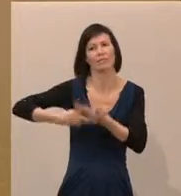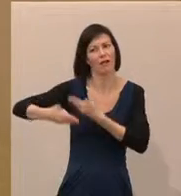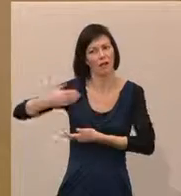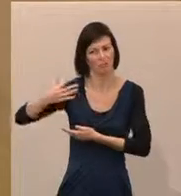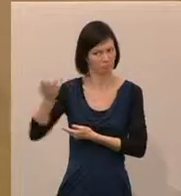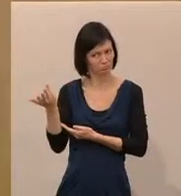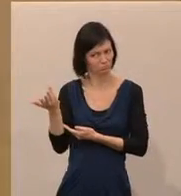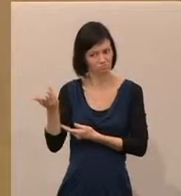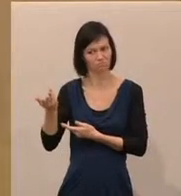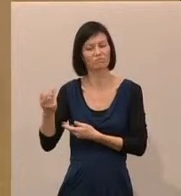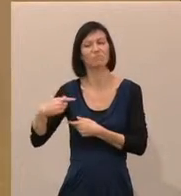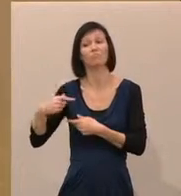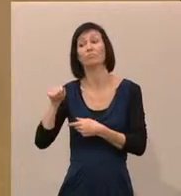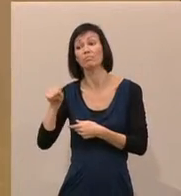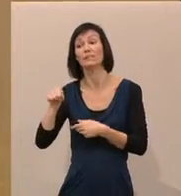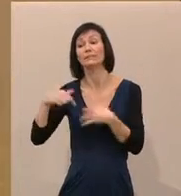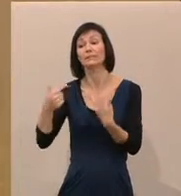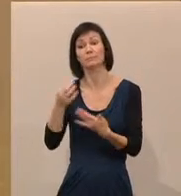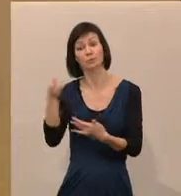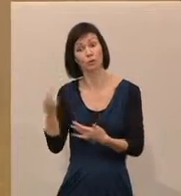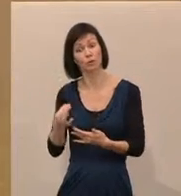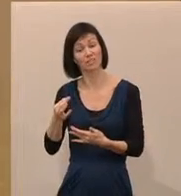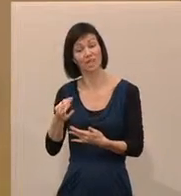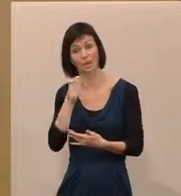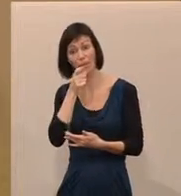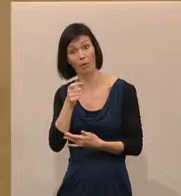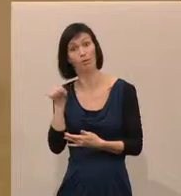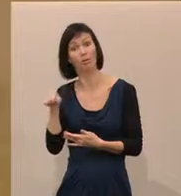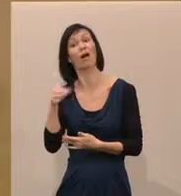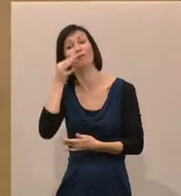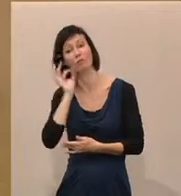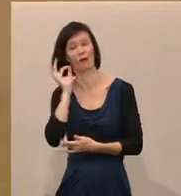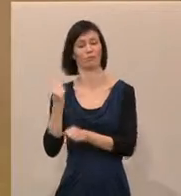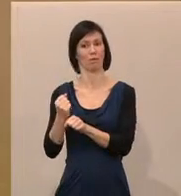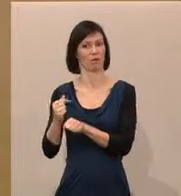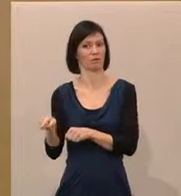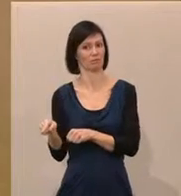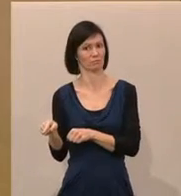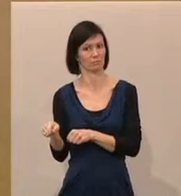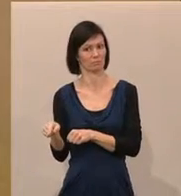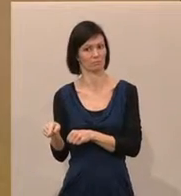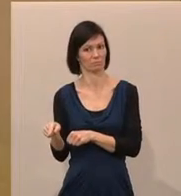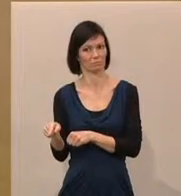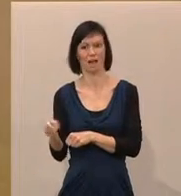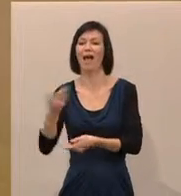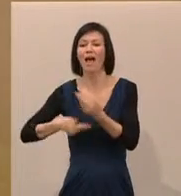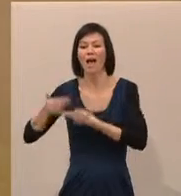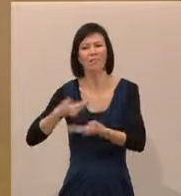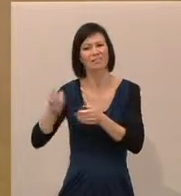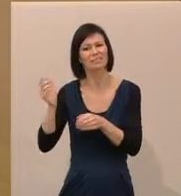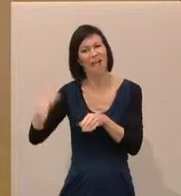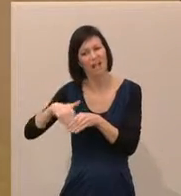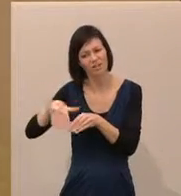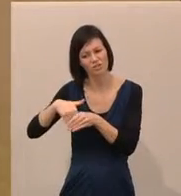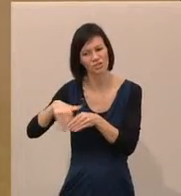sind 70% Frauen beschäftigt. Und gerade die Situation der Handelsangestellten, wo